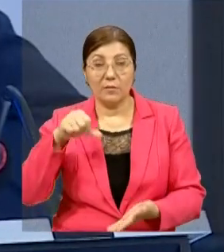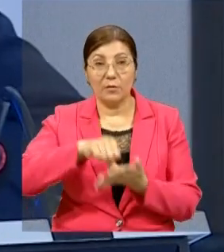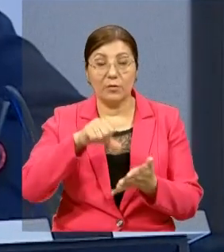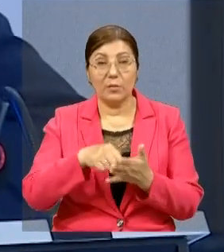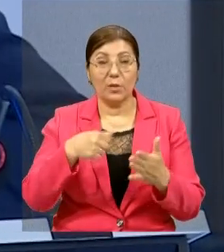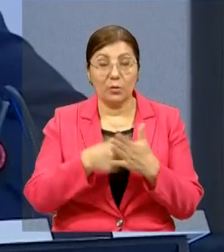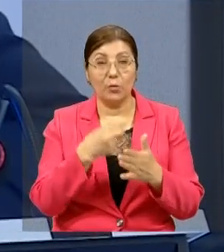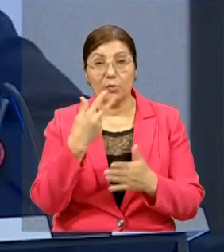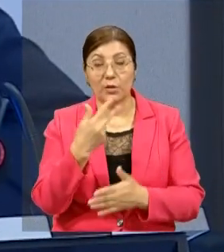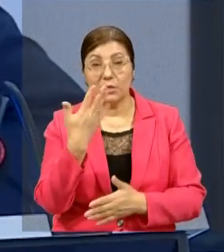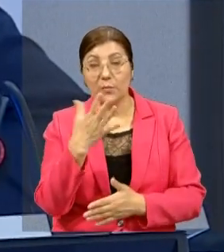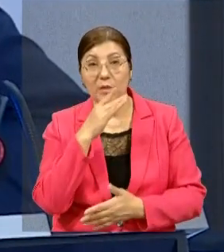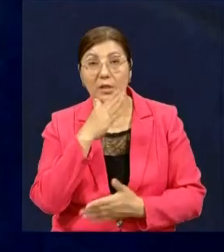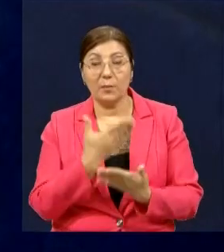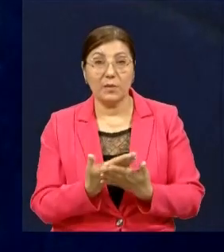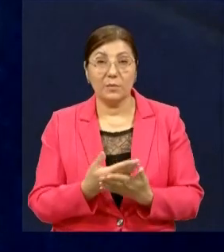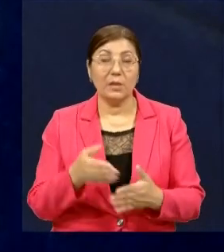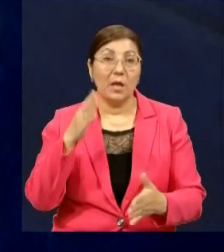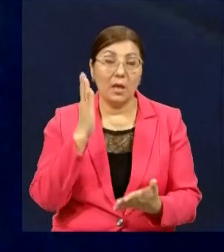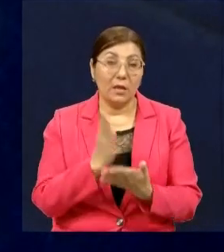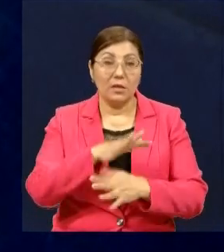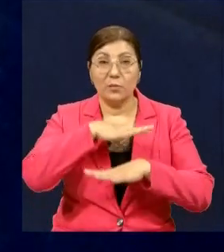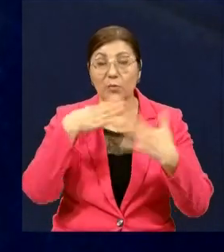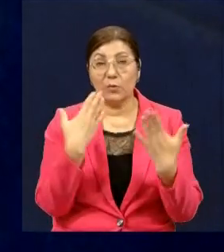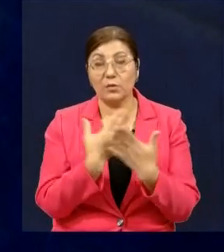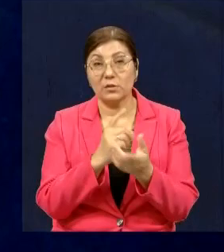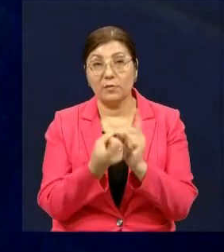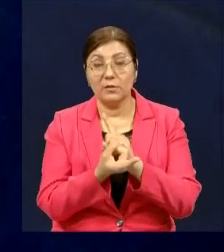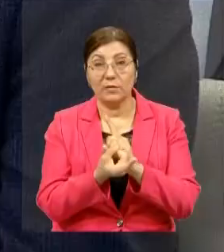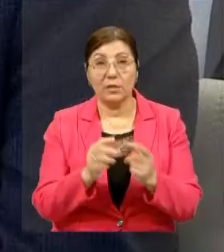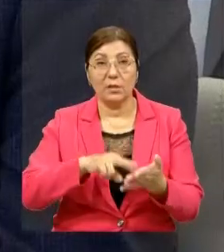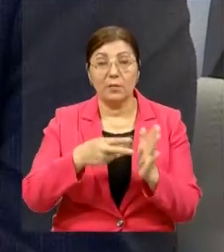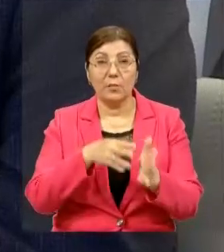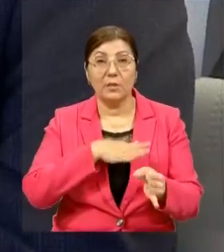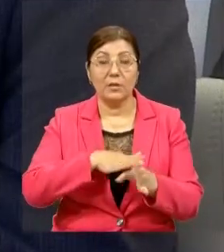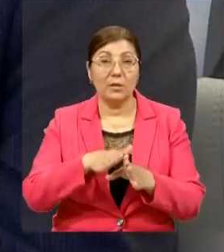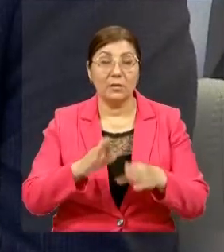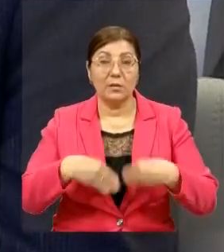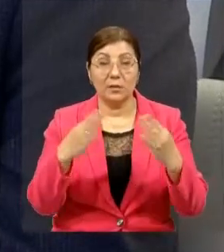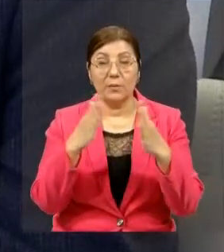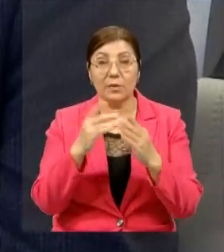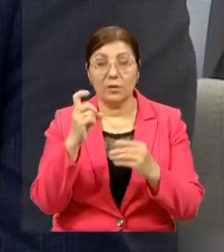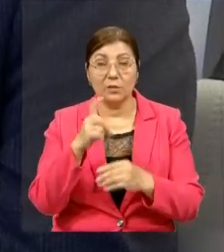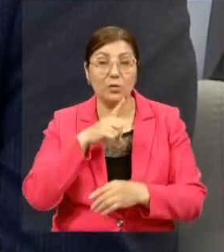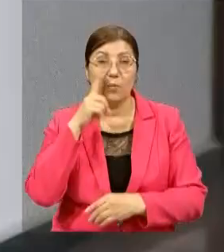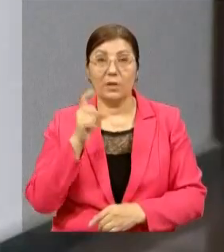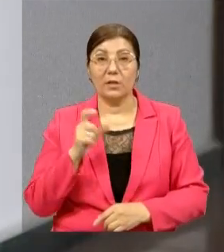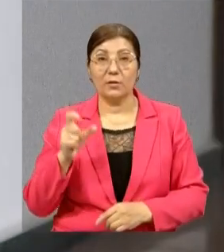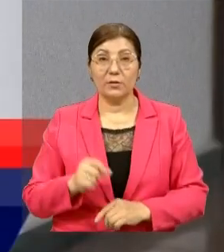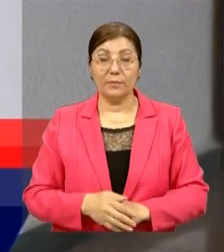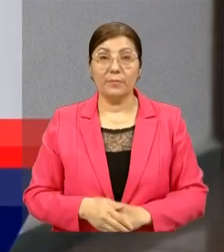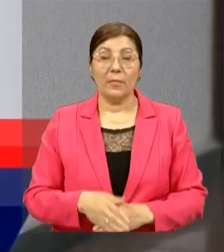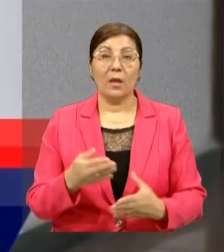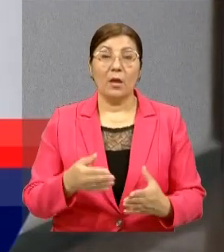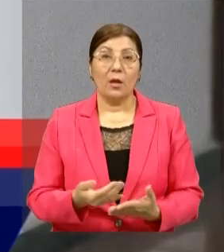лет по сравнению с первым этапом в неё внесён ряд нововведений в этом году планируется обеспечить жильём 100 молодых людей в рамках реализации данной